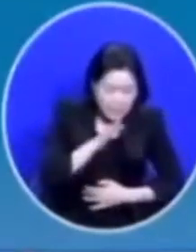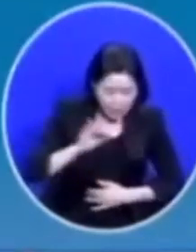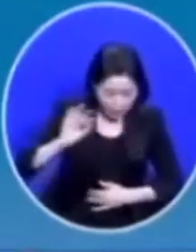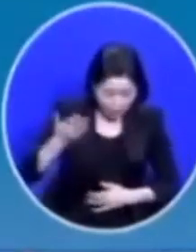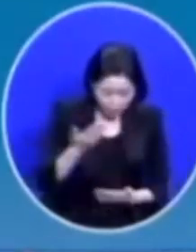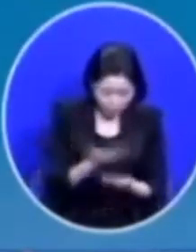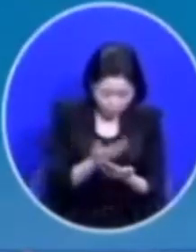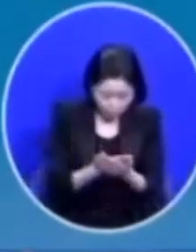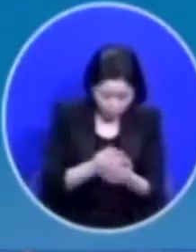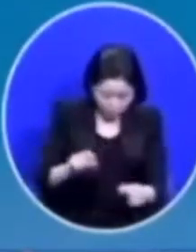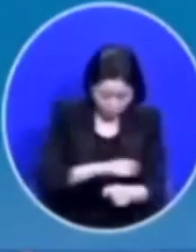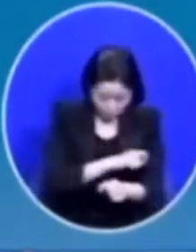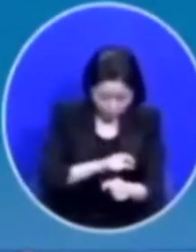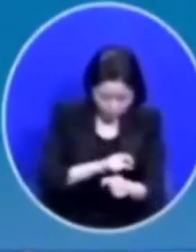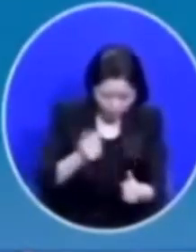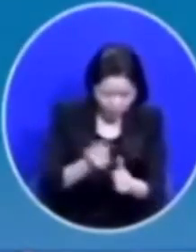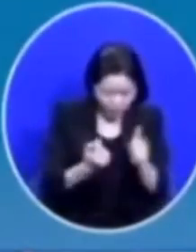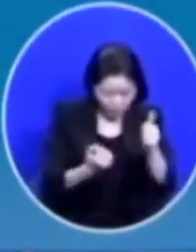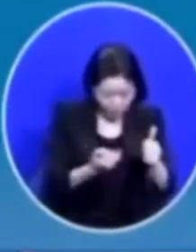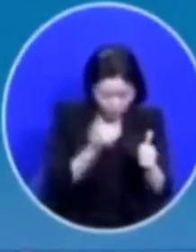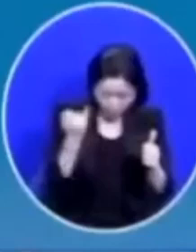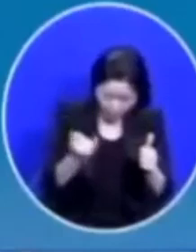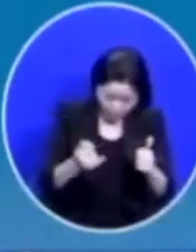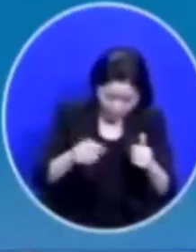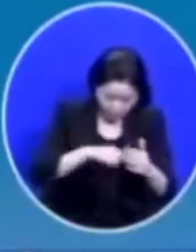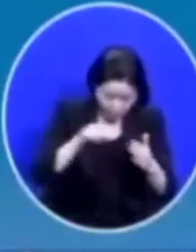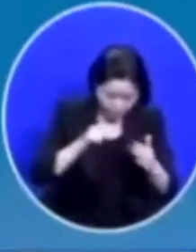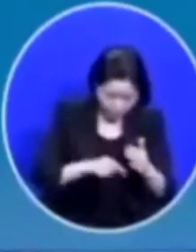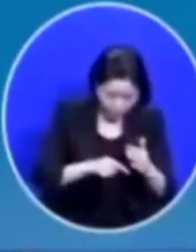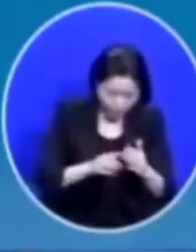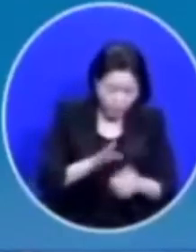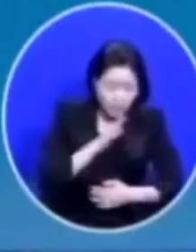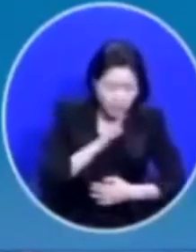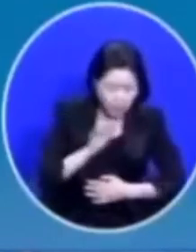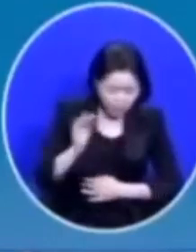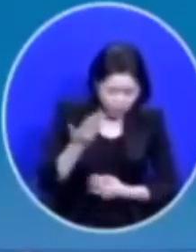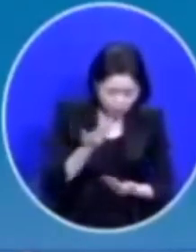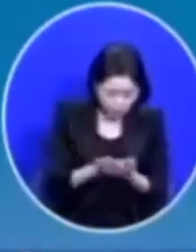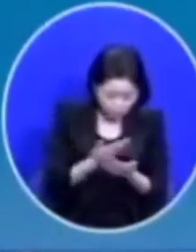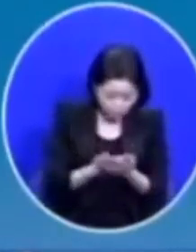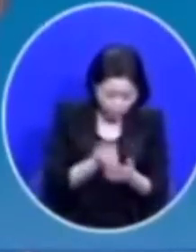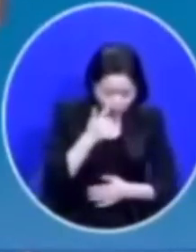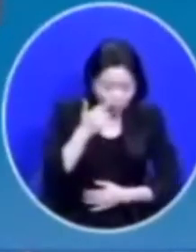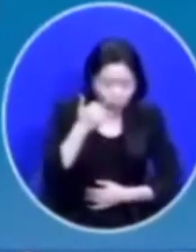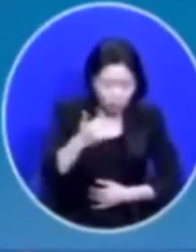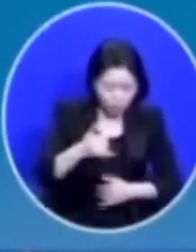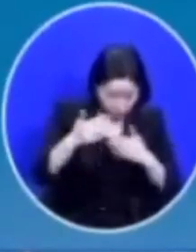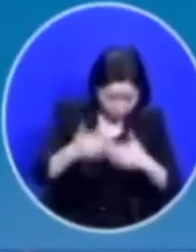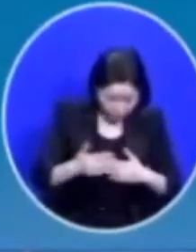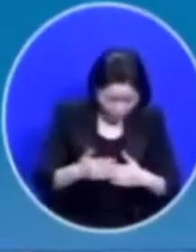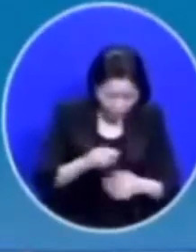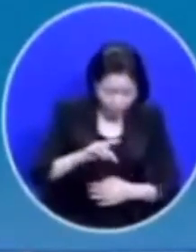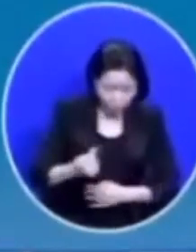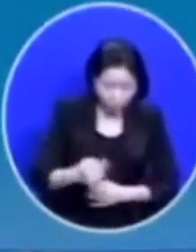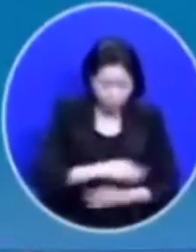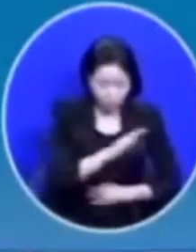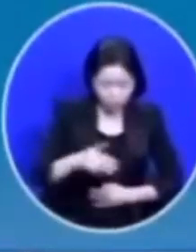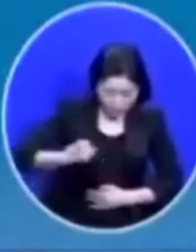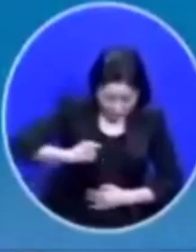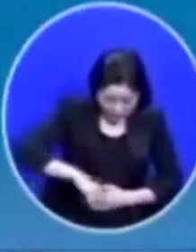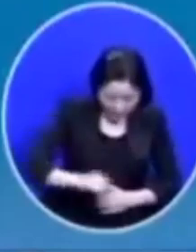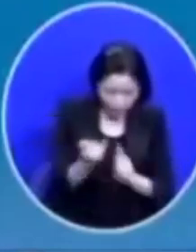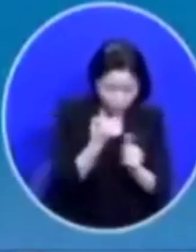특히 남편과 아내 사이의 실제가 되게 해 주옵소서 부모님 사이에도 우리의 자녀 부부